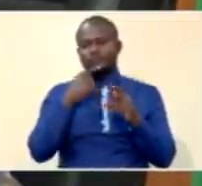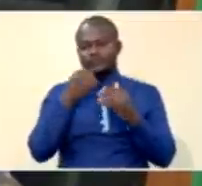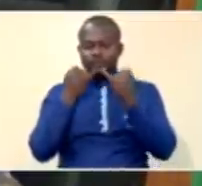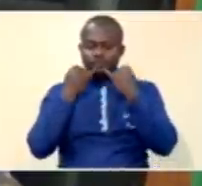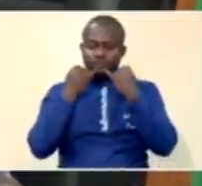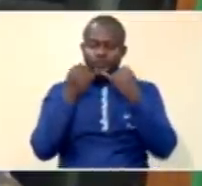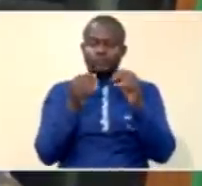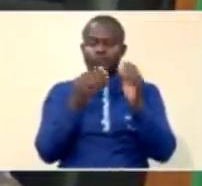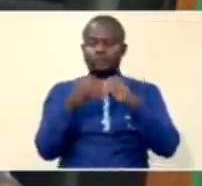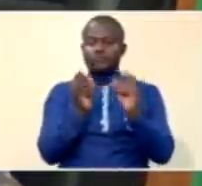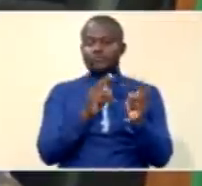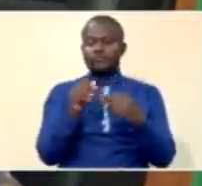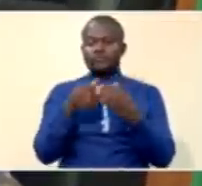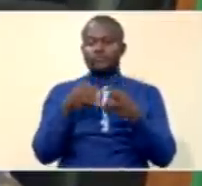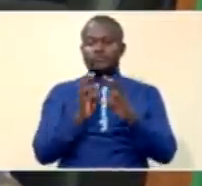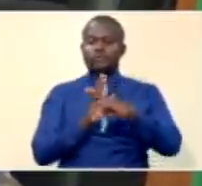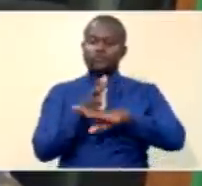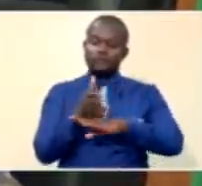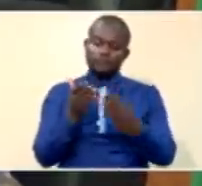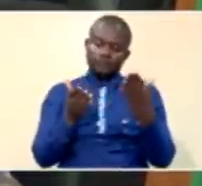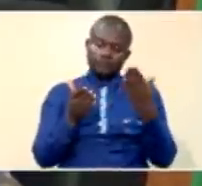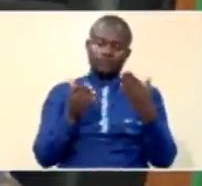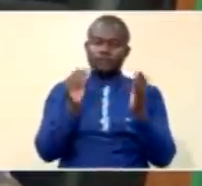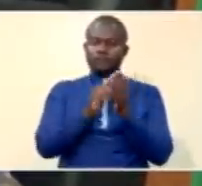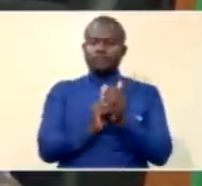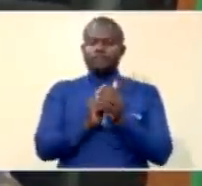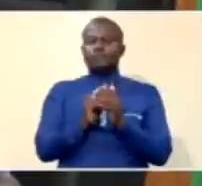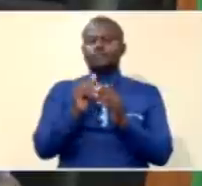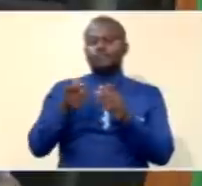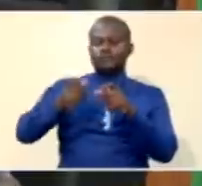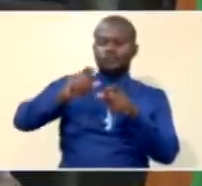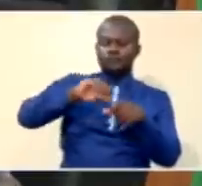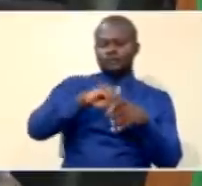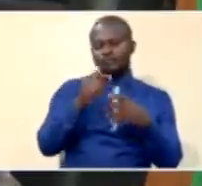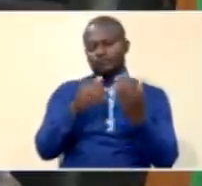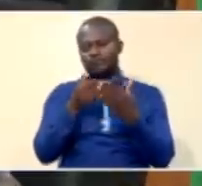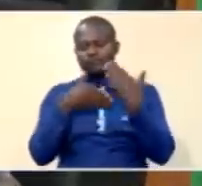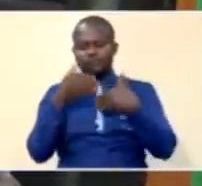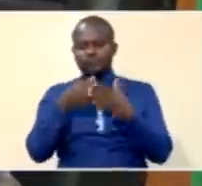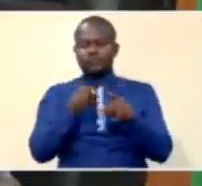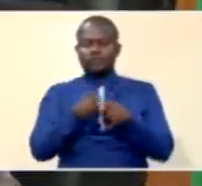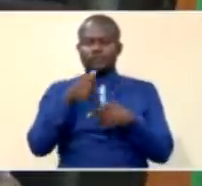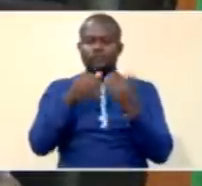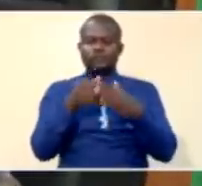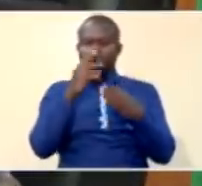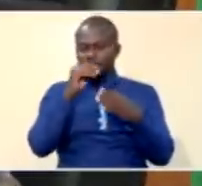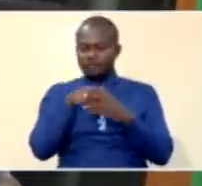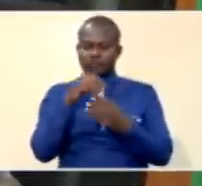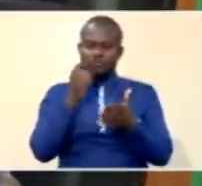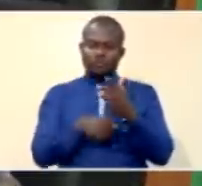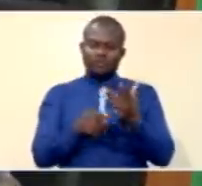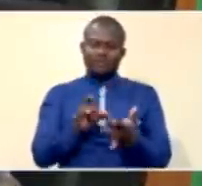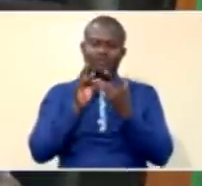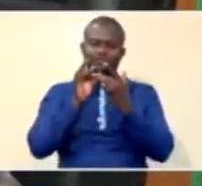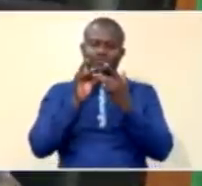bacu tubashaka ibyo bwo gutambuka hanyuma buhoro buhoro tugenda twongeraho ibindi haracyari ibyo kuganira nk'uko bivuze hari imisoro